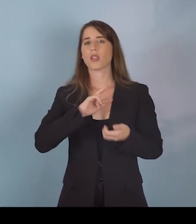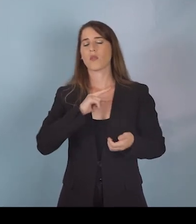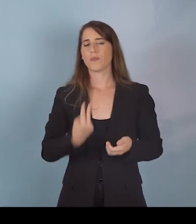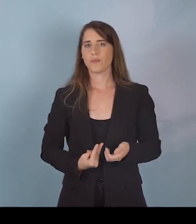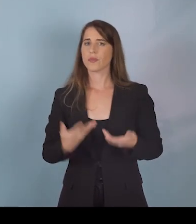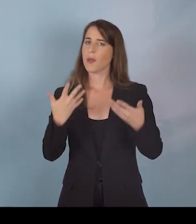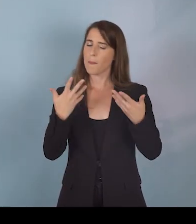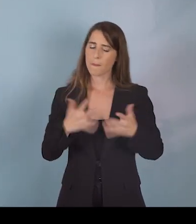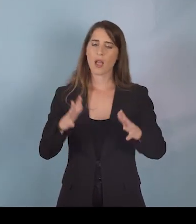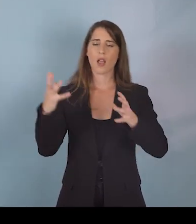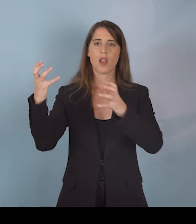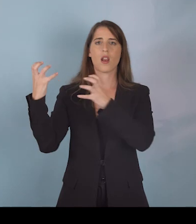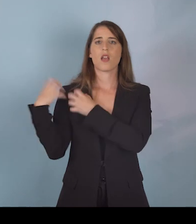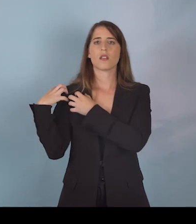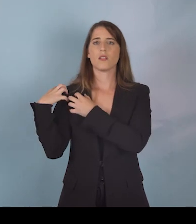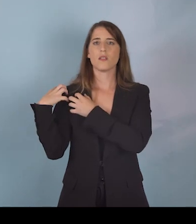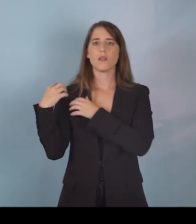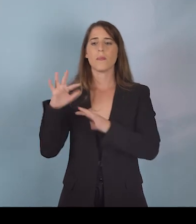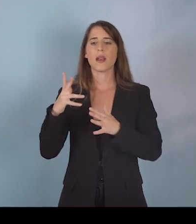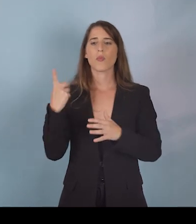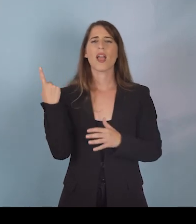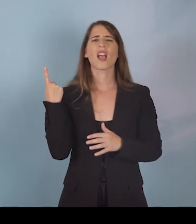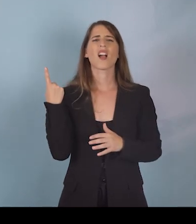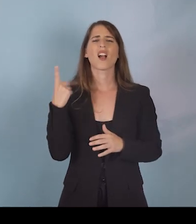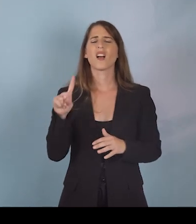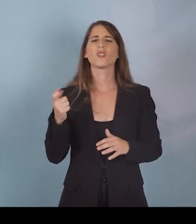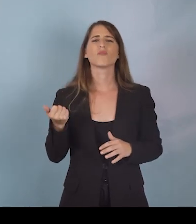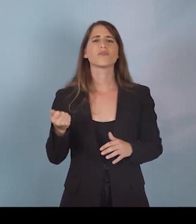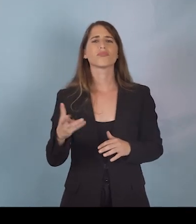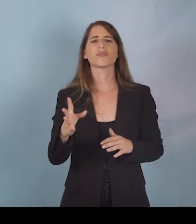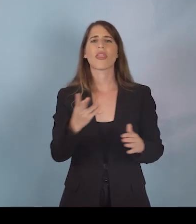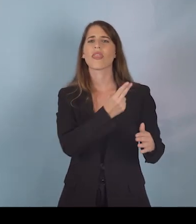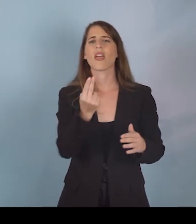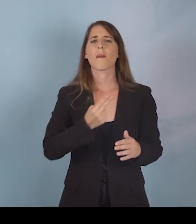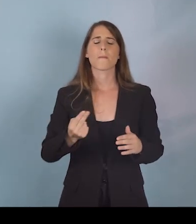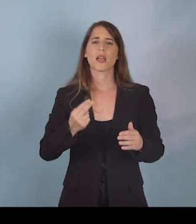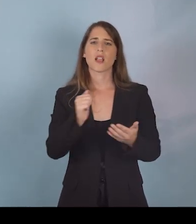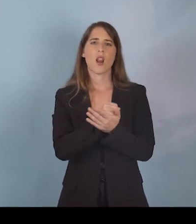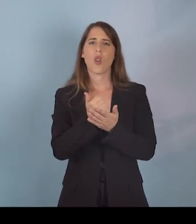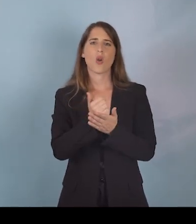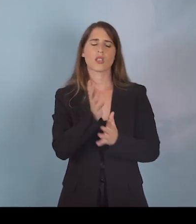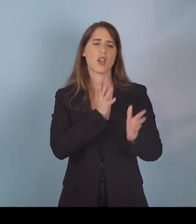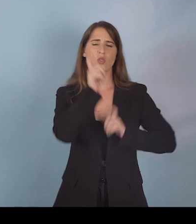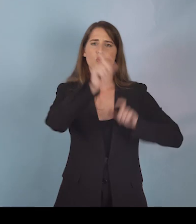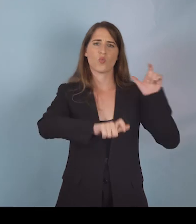Μέχρι τώρα με το ΣΥΔΑ έχουμε αναλάβει πάνω από 180 υποθέσεις ΛΟΑΤΚΙ προσφύγων.